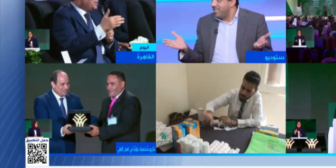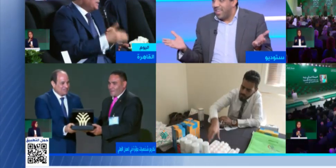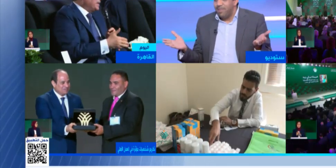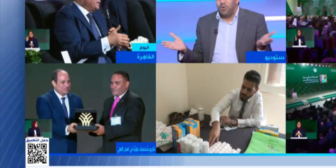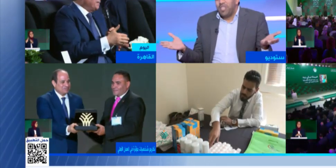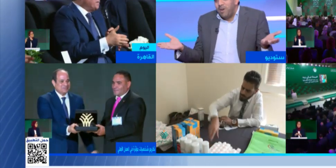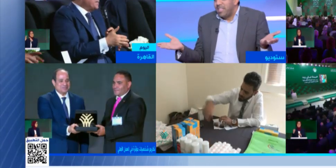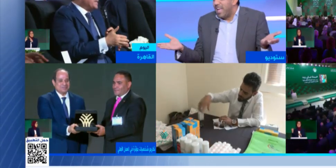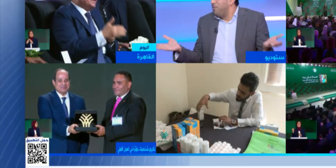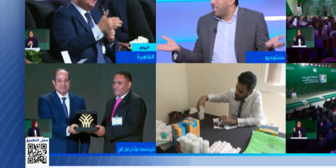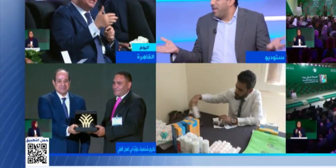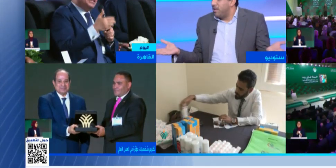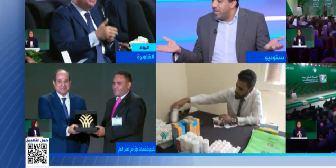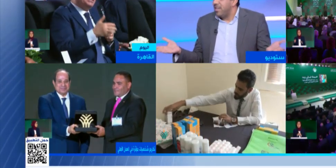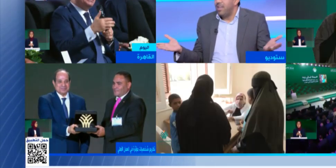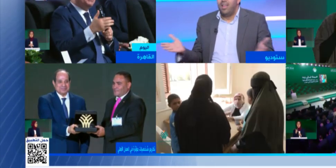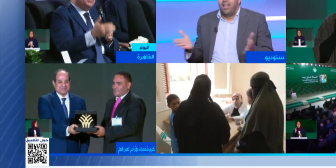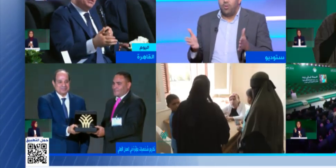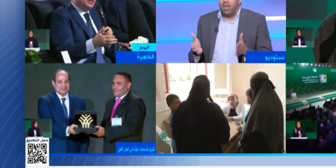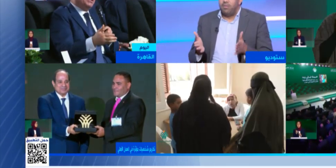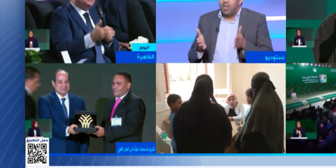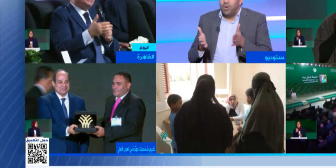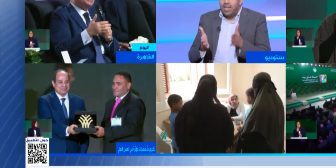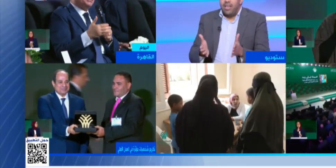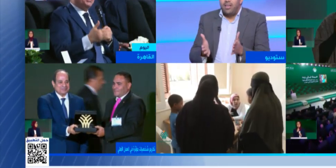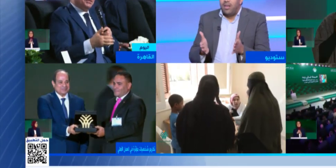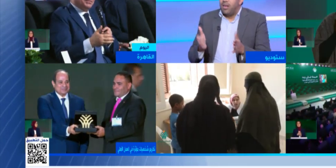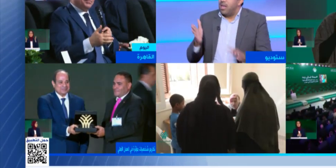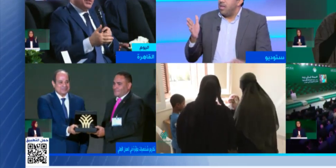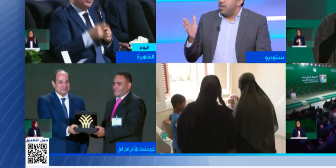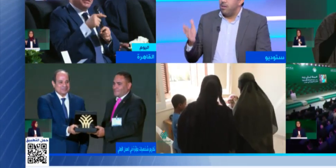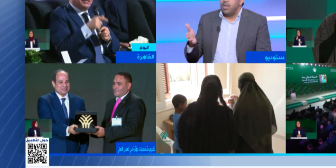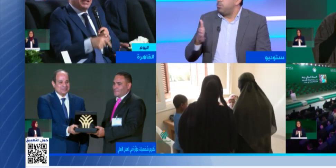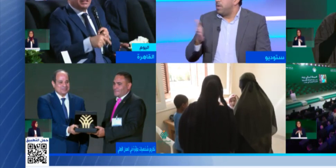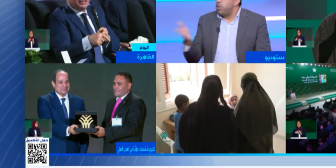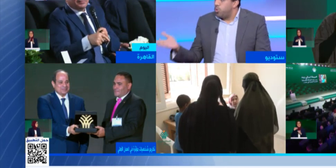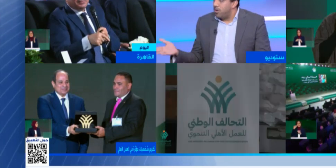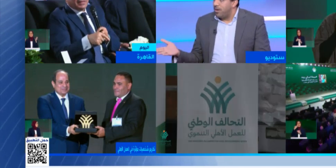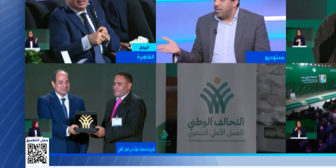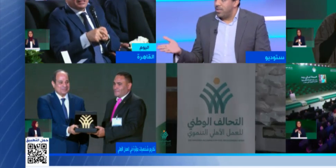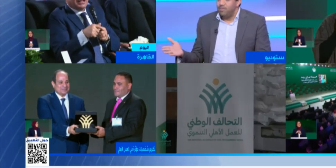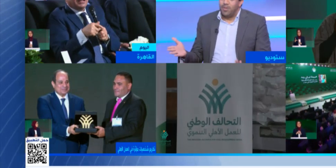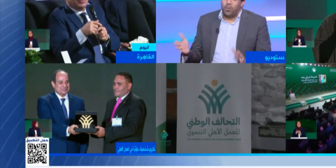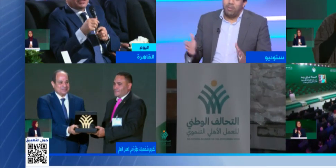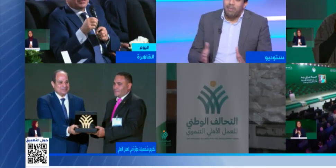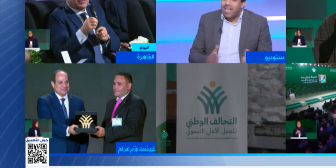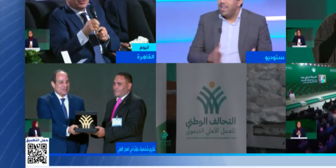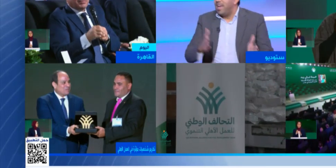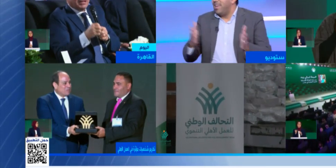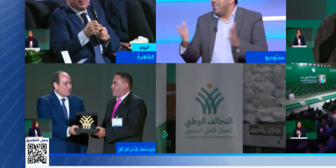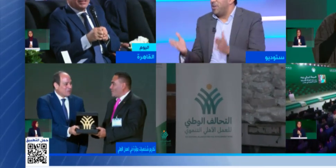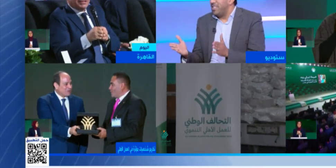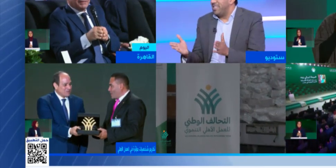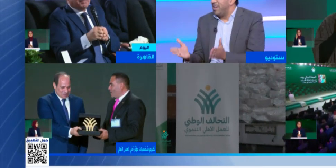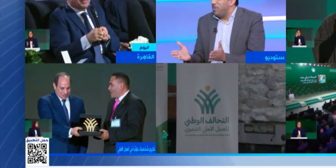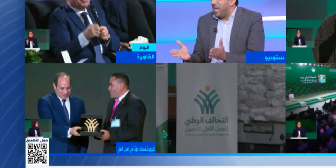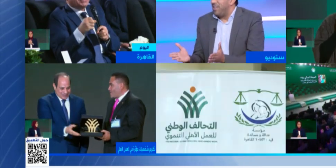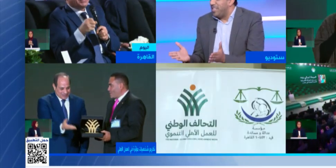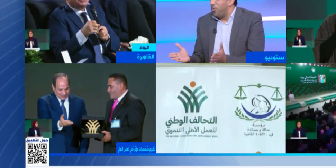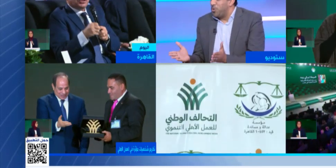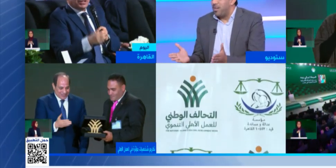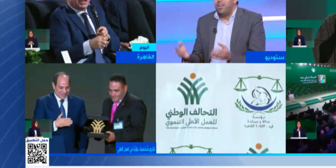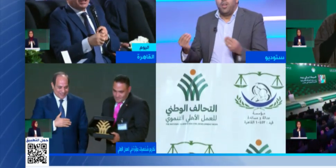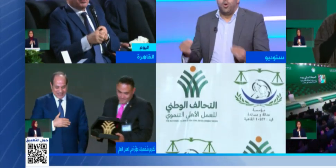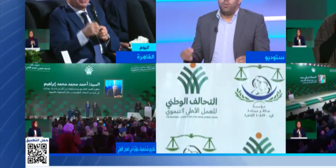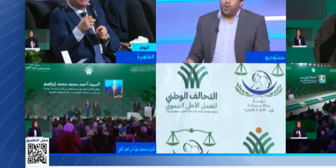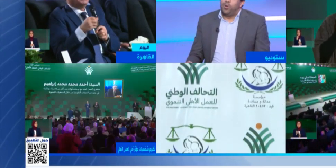بتاعنا يعني مؤتمر بتاع المجتمع المدني، وبيقول لنا انتوا بتعملوا دور عظيم، وبيميل على رئيس معالي